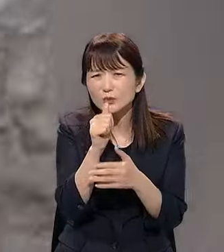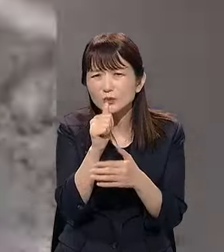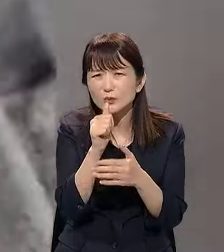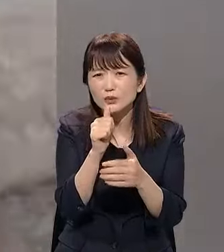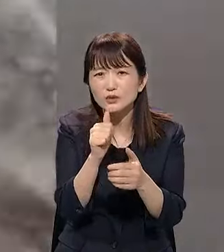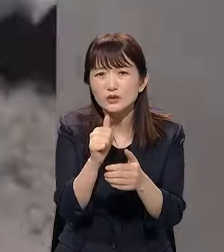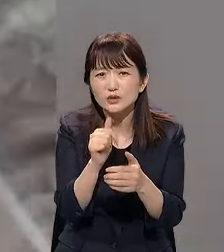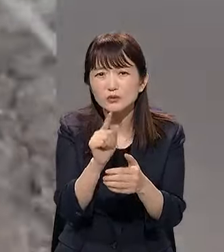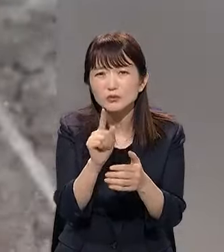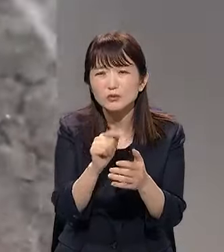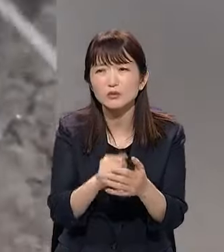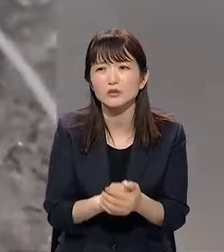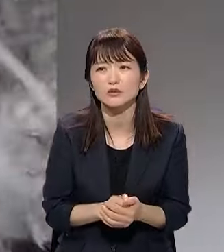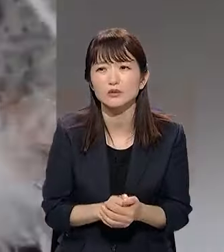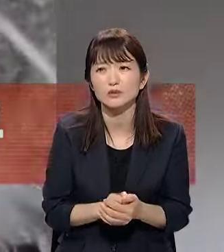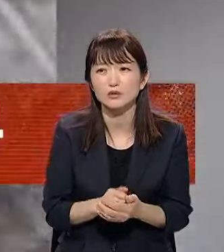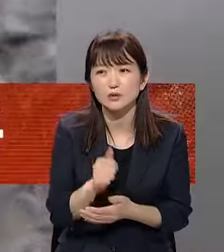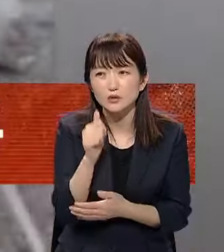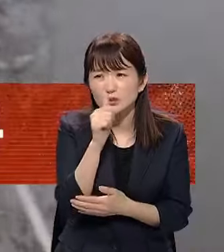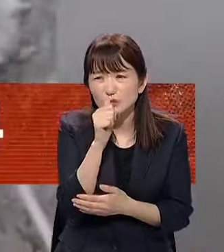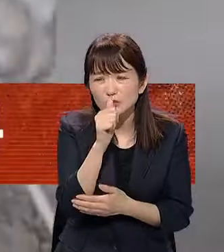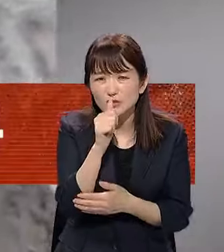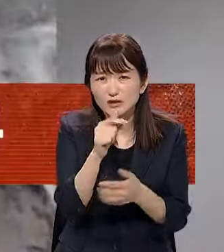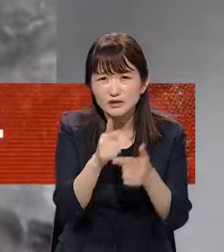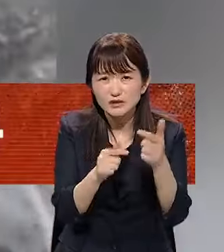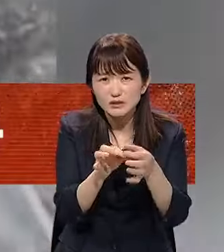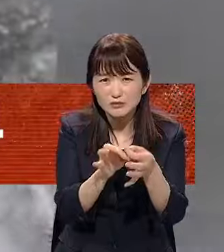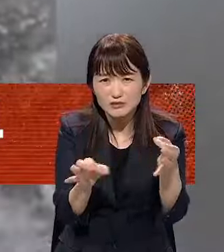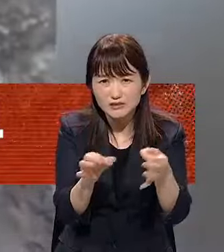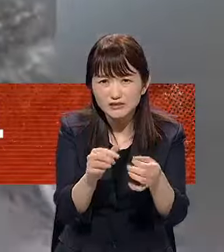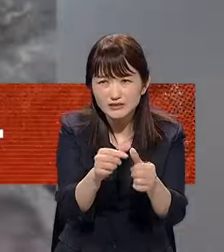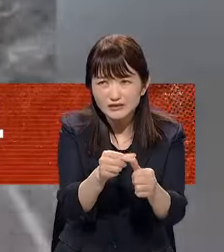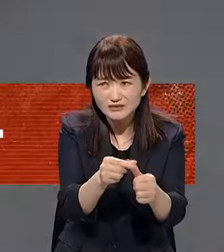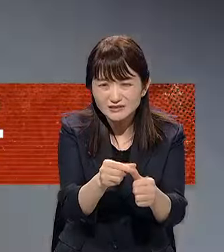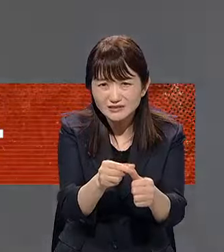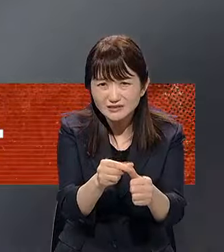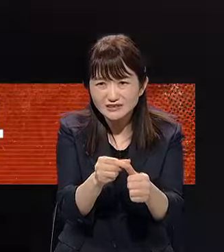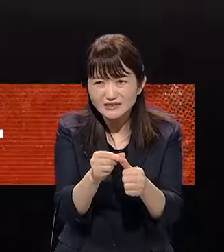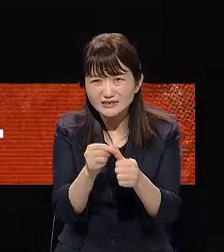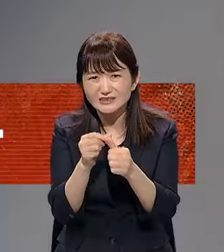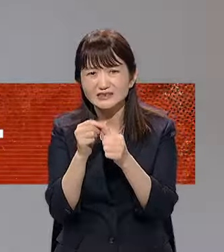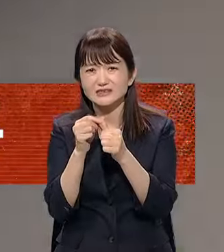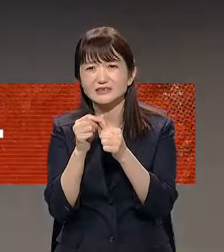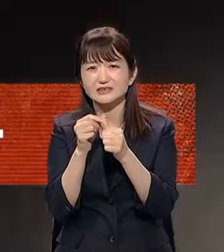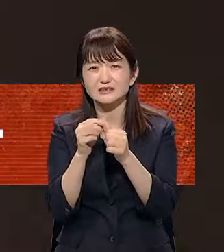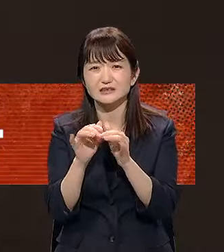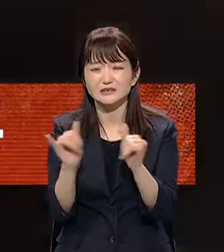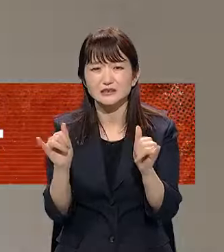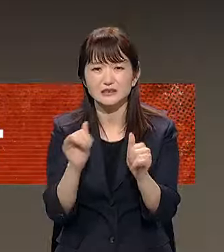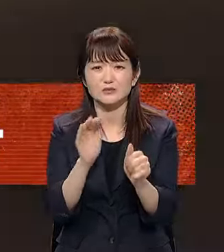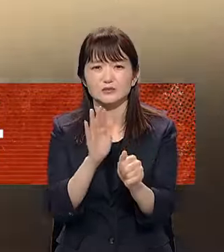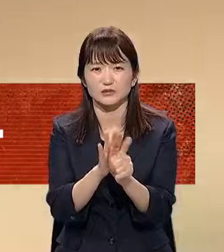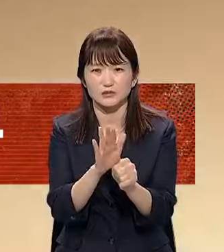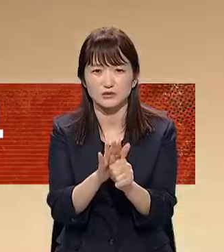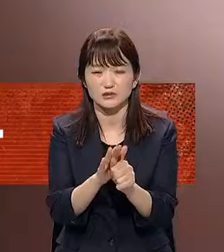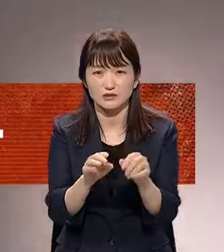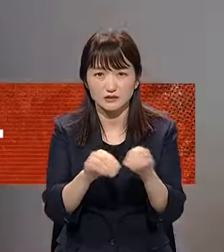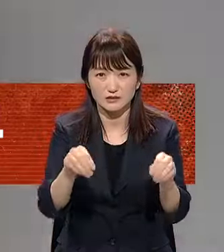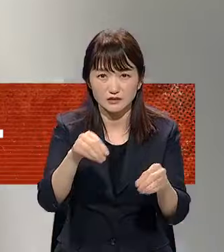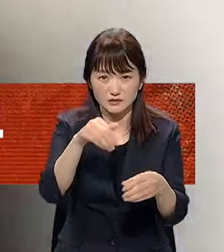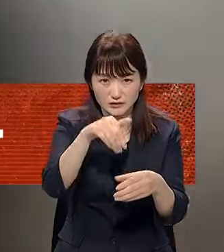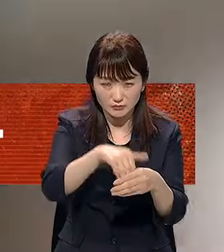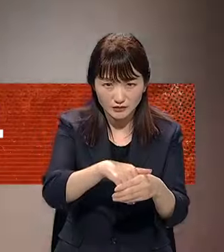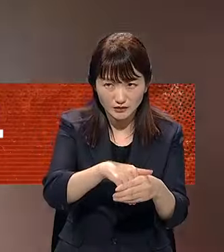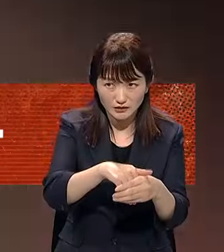고양이는 지푸라기라도 붙잡으려는 듯이 나뭇가지를 안 물어서 당겨보는데요. 이번엔 사람들이 도울 차례입니다. 땅에 박혀있던